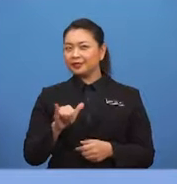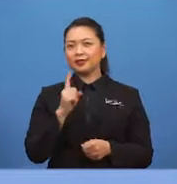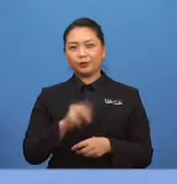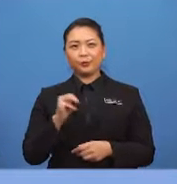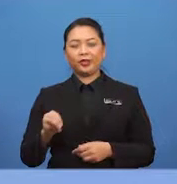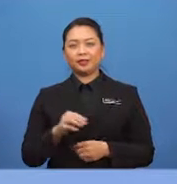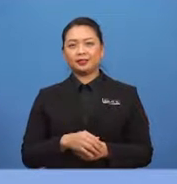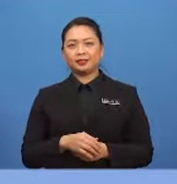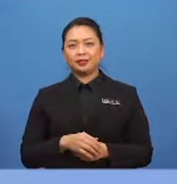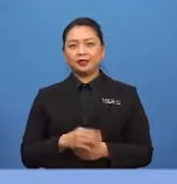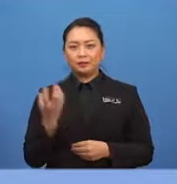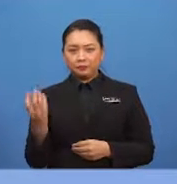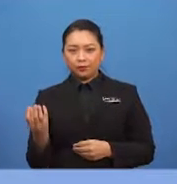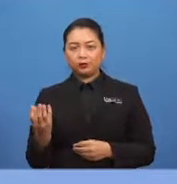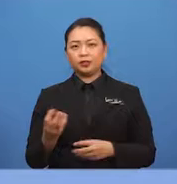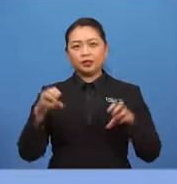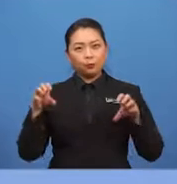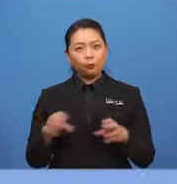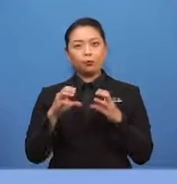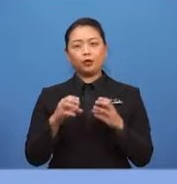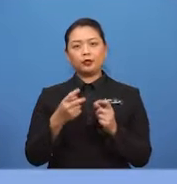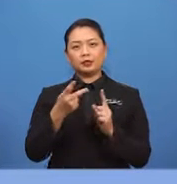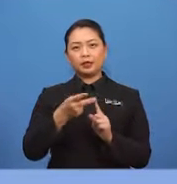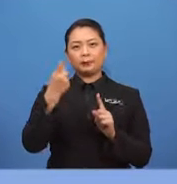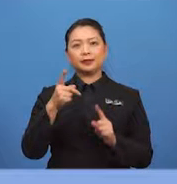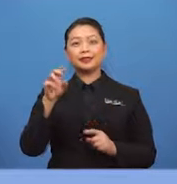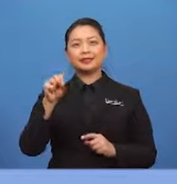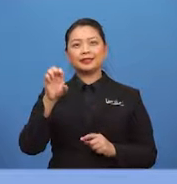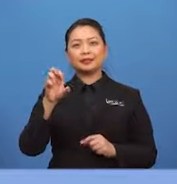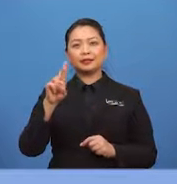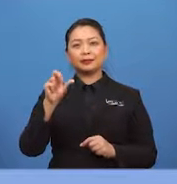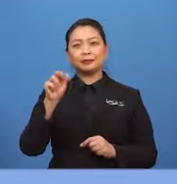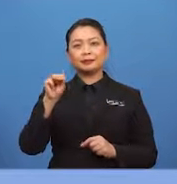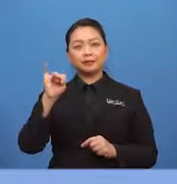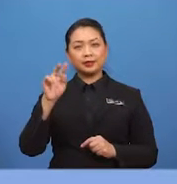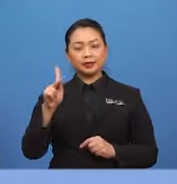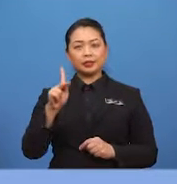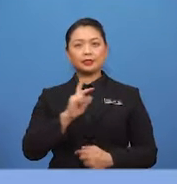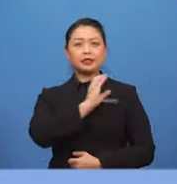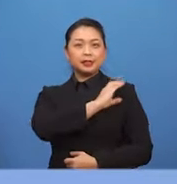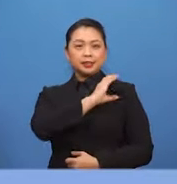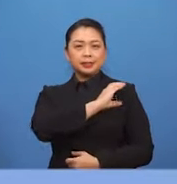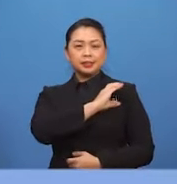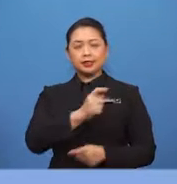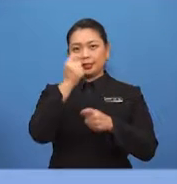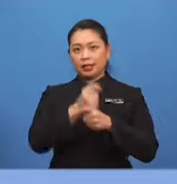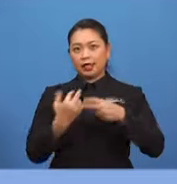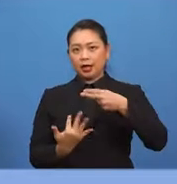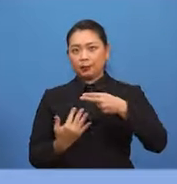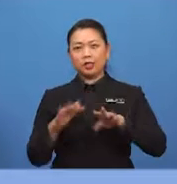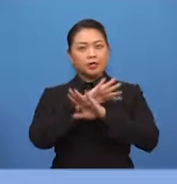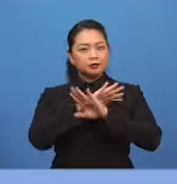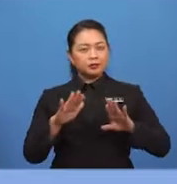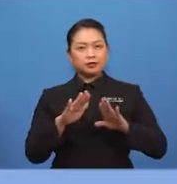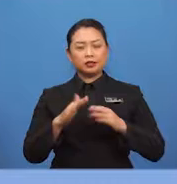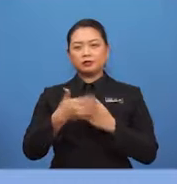murid-murid. Mangkuk ini diperbuat daripada seramik kerana cirinya yang tahan haba dan tidak